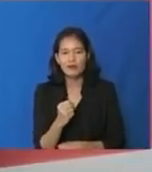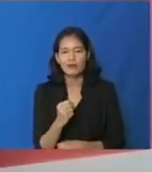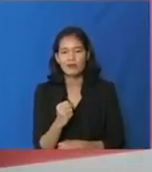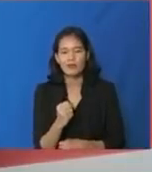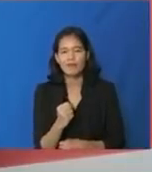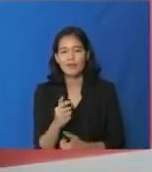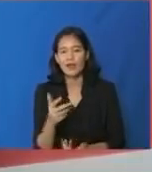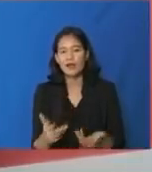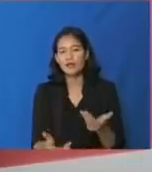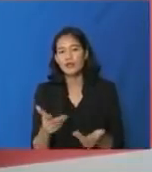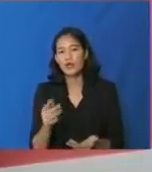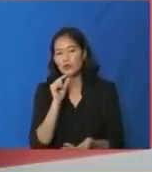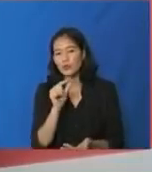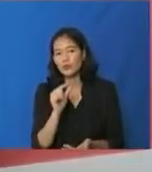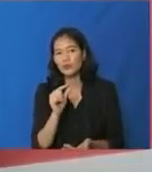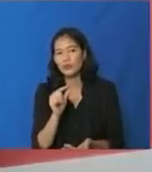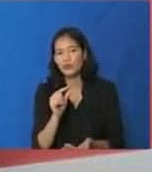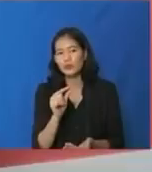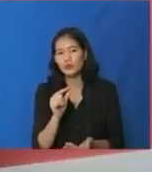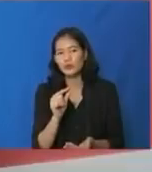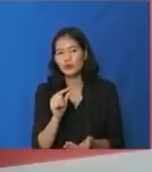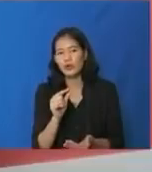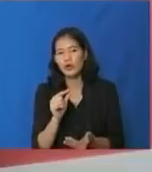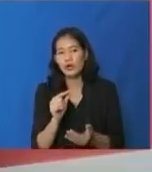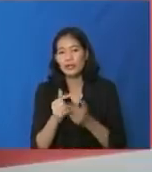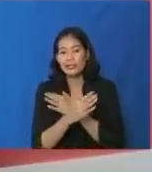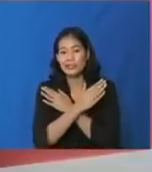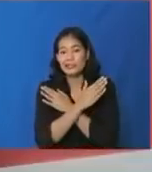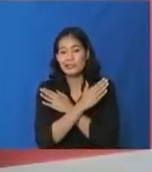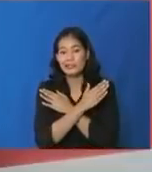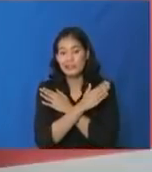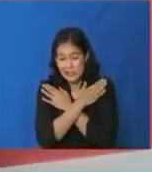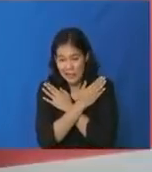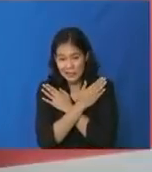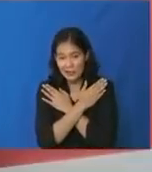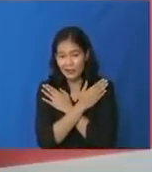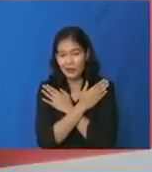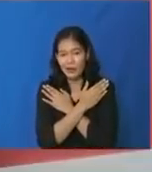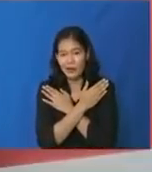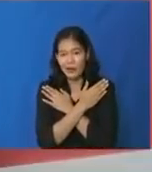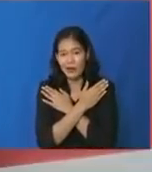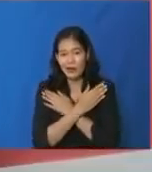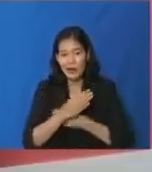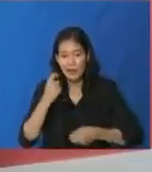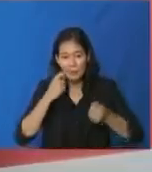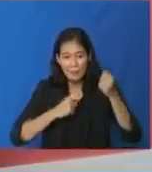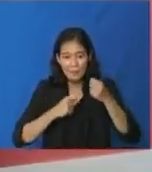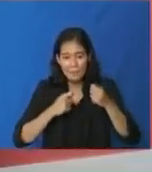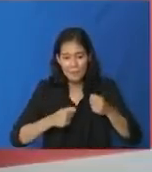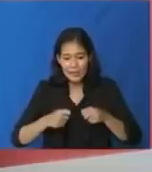Hai kemungkinan tuh tidak dimandikan misalkan Hai ke Kami ingin meminta supaya